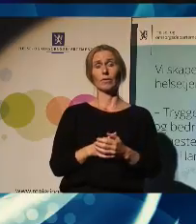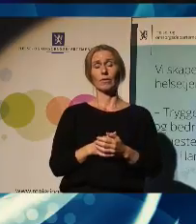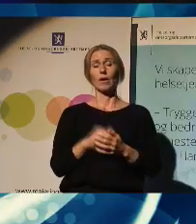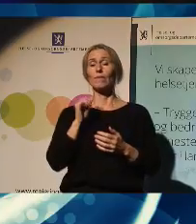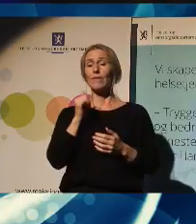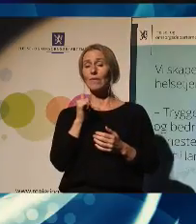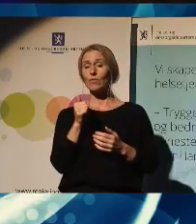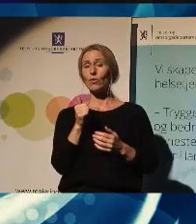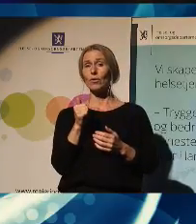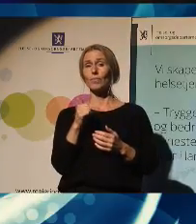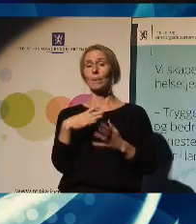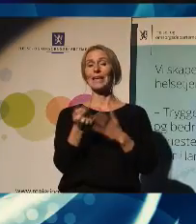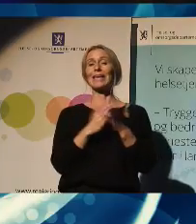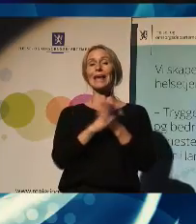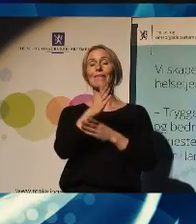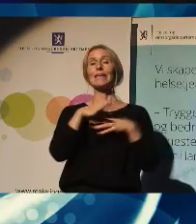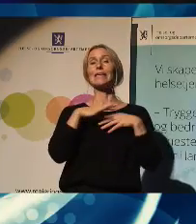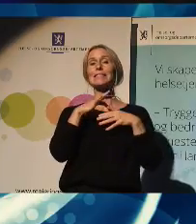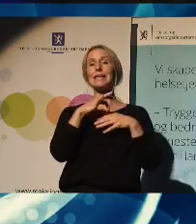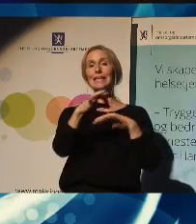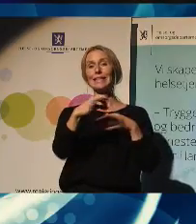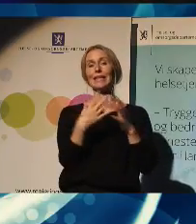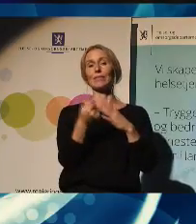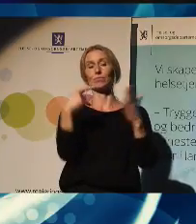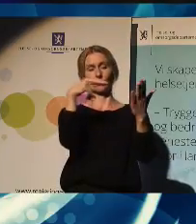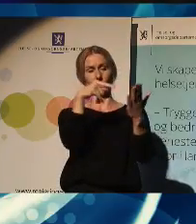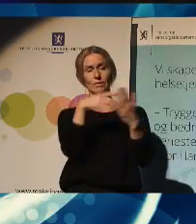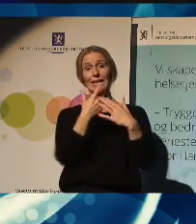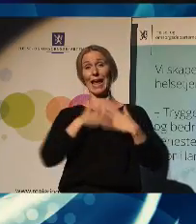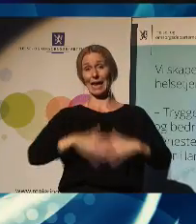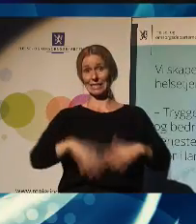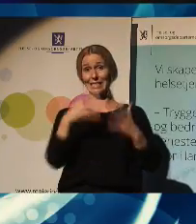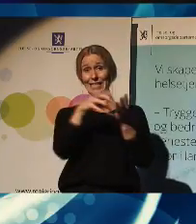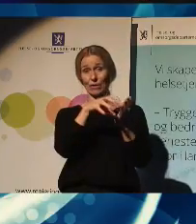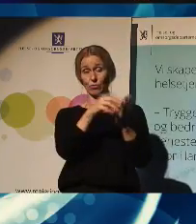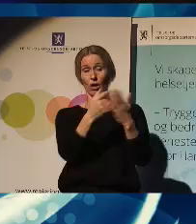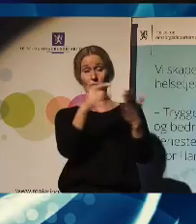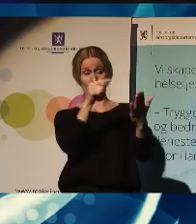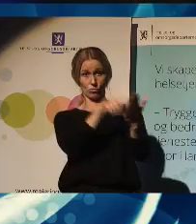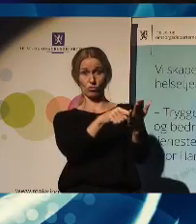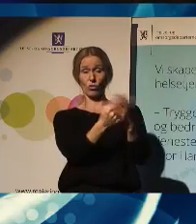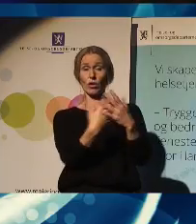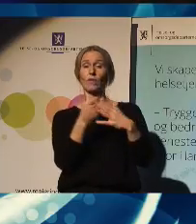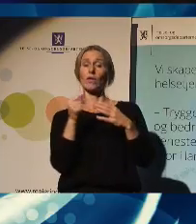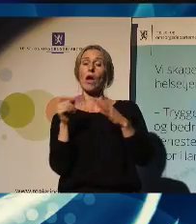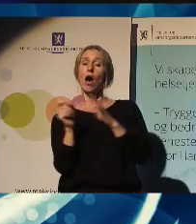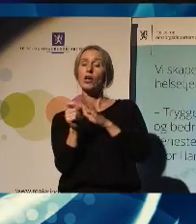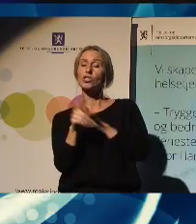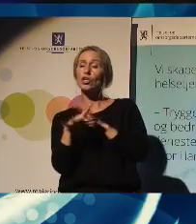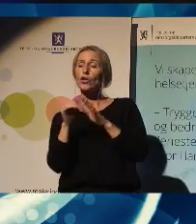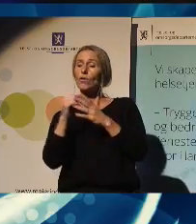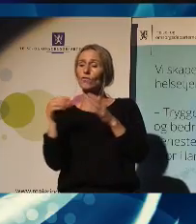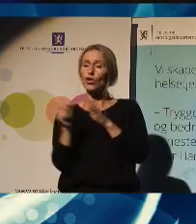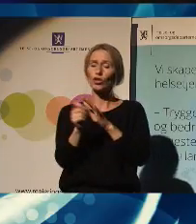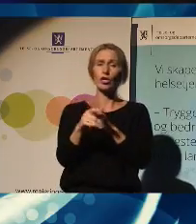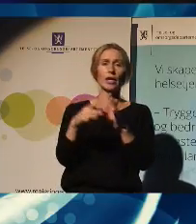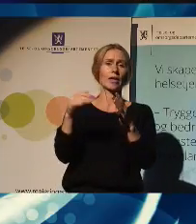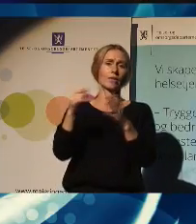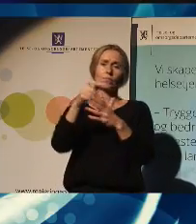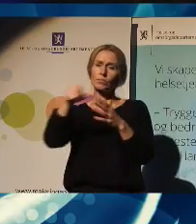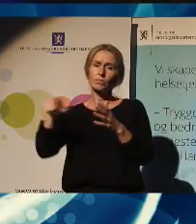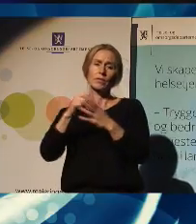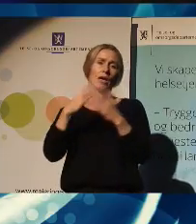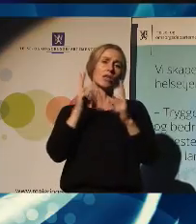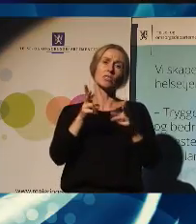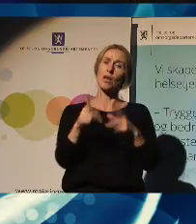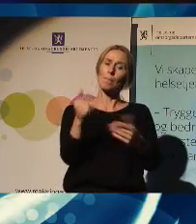Derfor så står det i retningslinjene til helsedirektoratet at asylsøkere, flyktninger og familiegjenforente har samme rettigheter til helsetjeneste som den